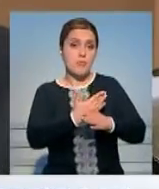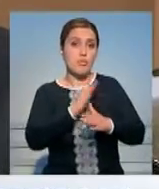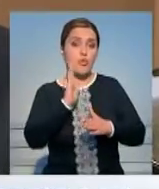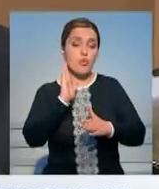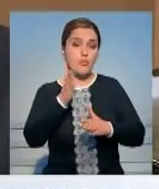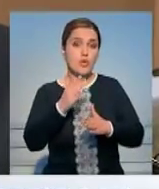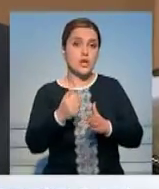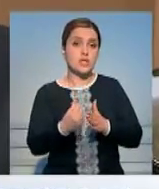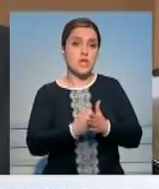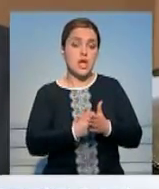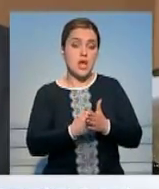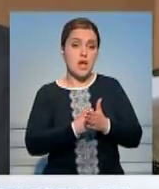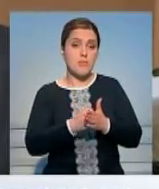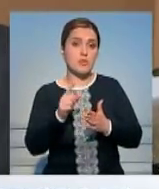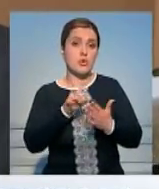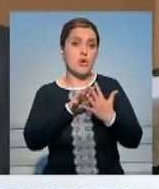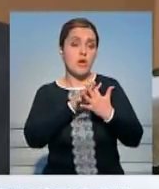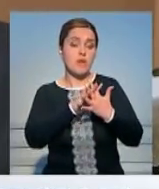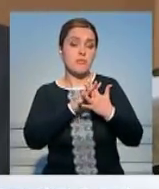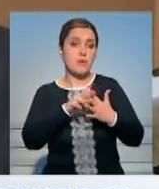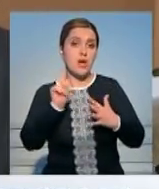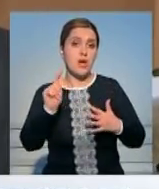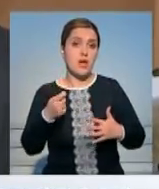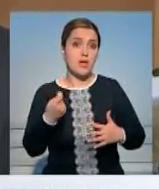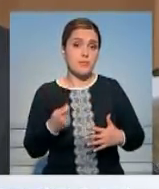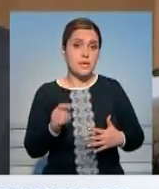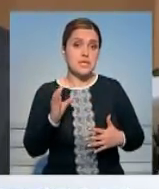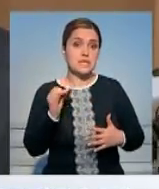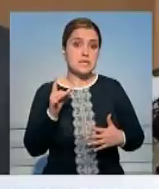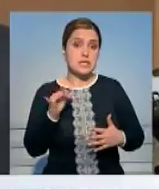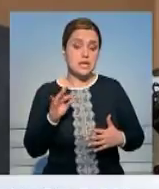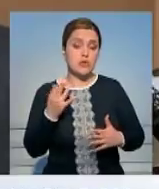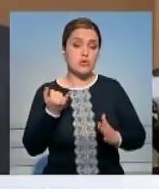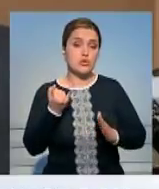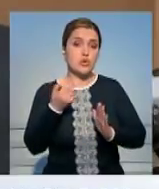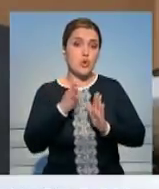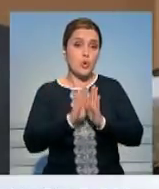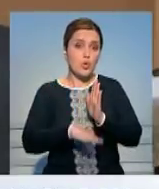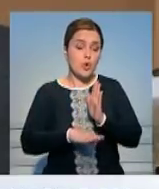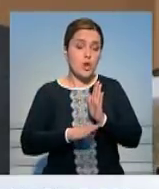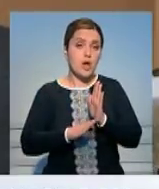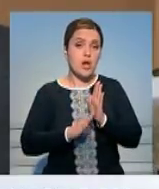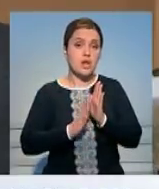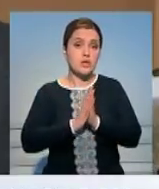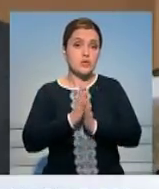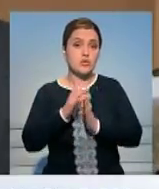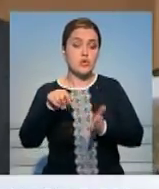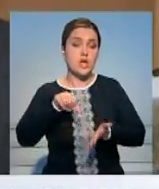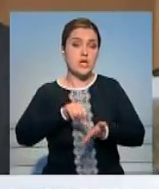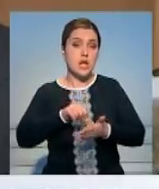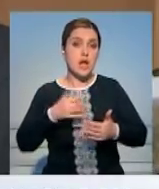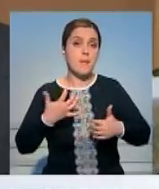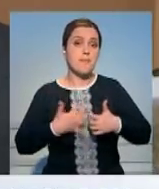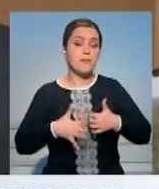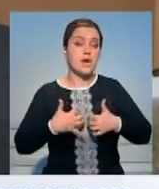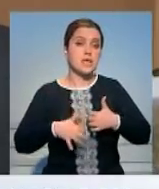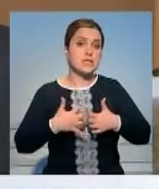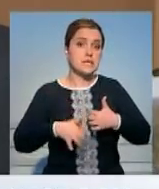продолжается, потому что конфликт в Сирии, он все еще растет, и я думаю, что роль